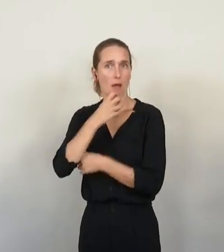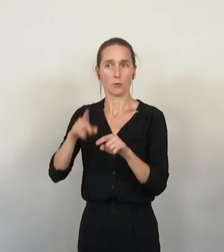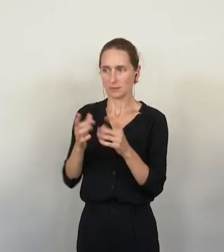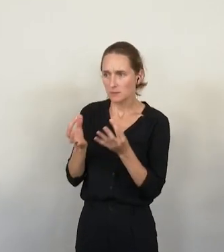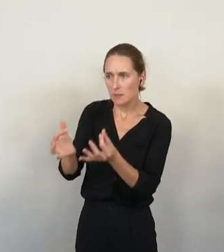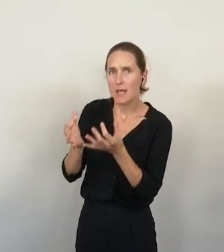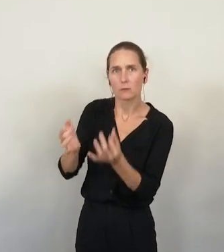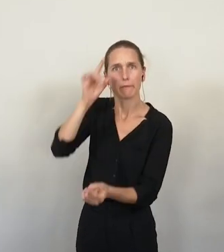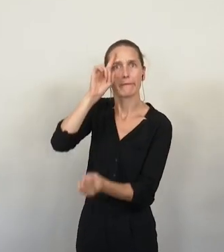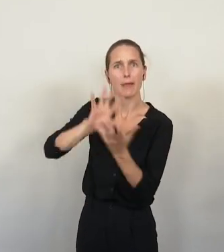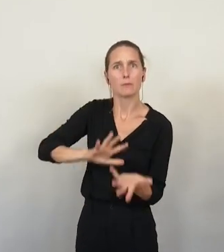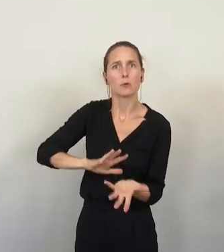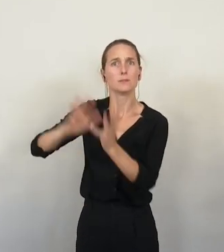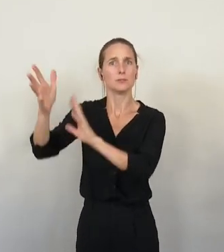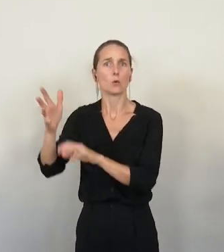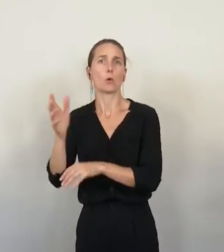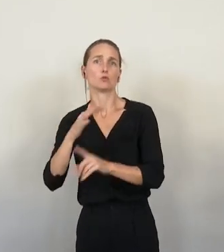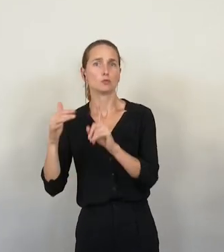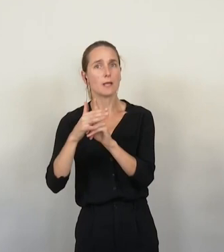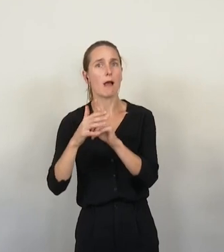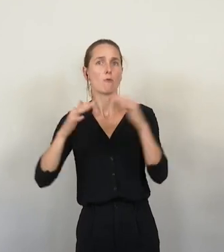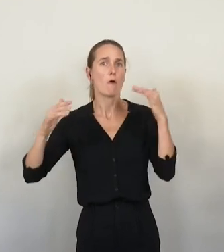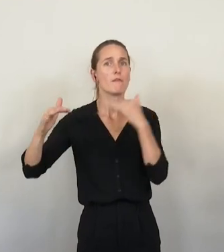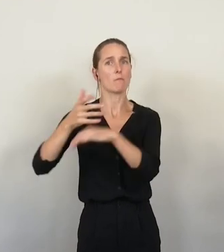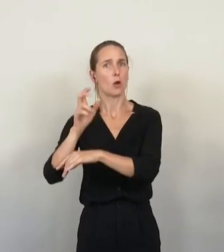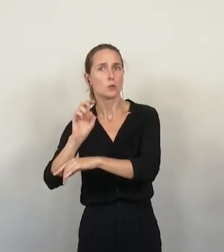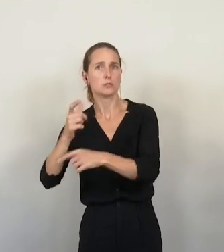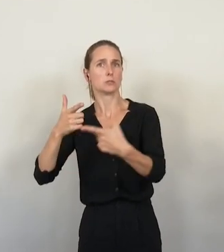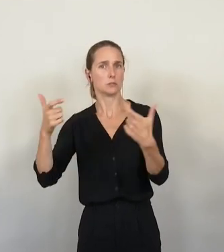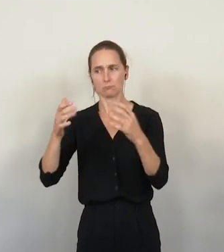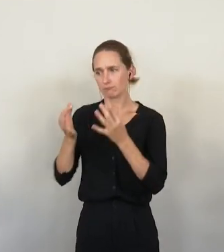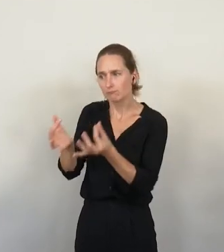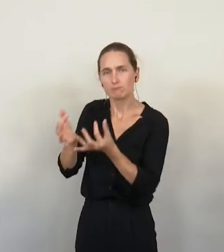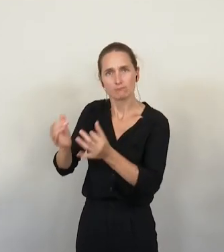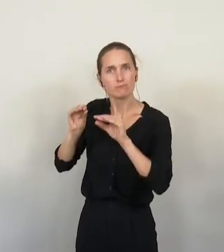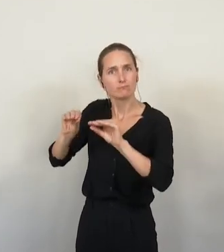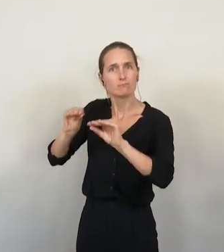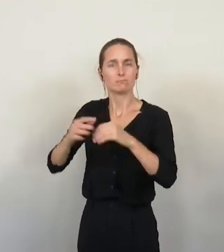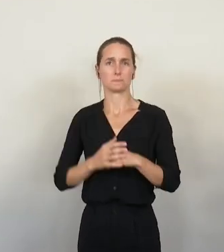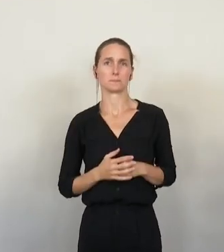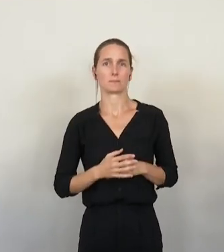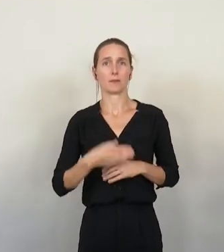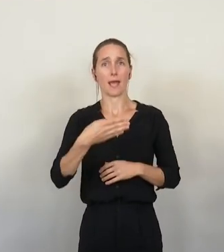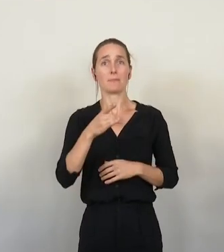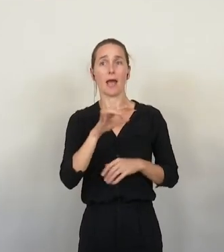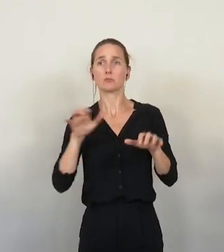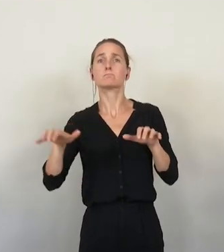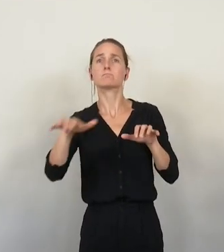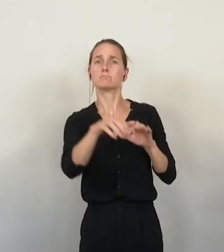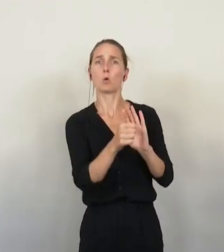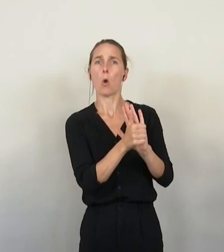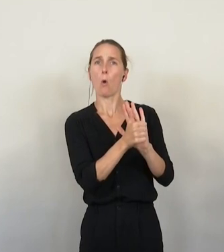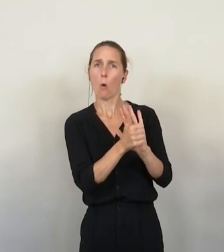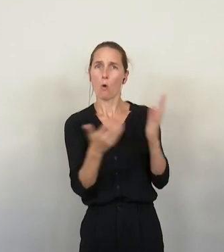transitions sociales et environnemental le rôle des MDH n'est pas seulement de se faire le relais en proximité des dispositifs de